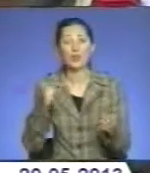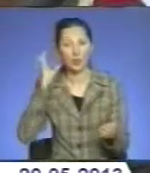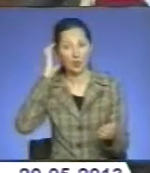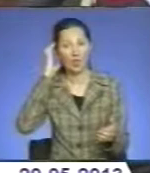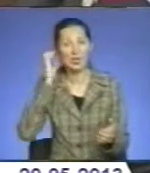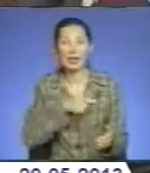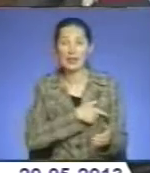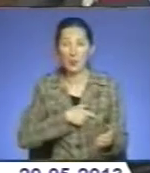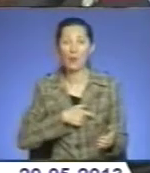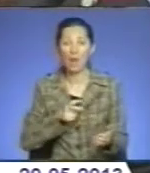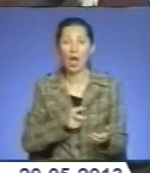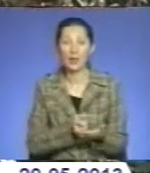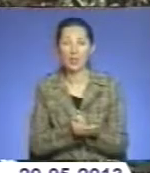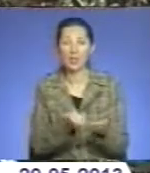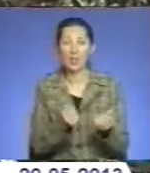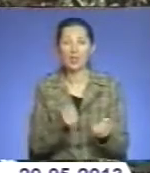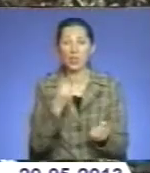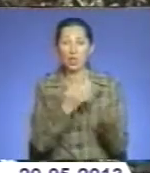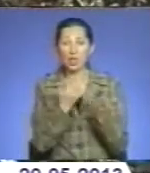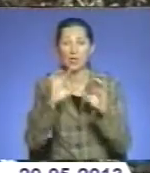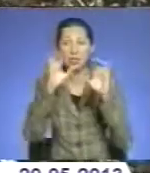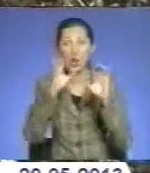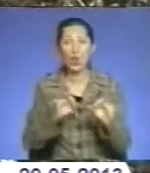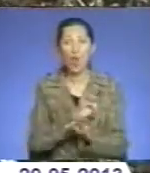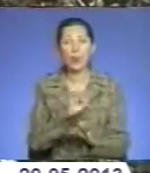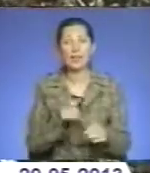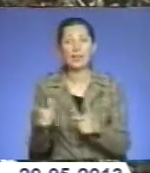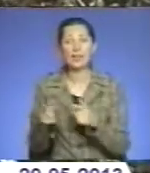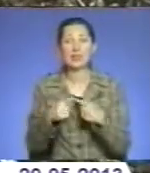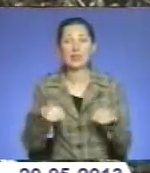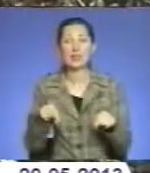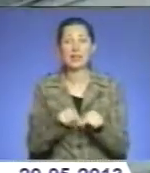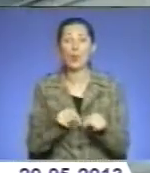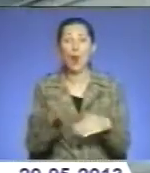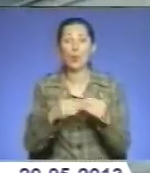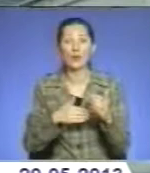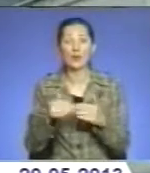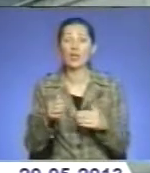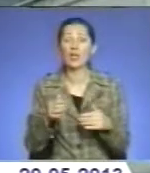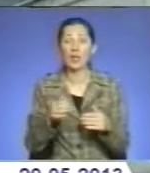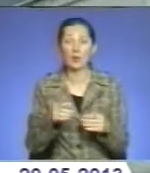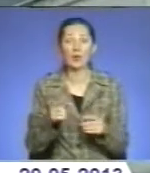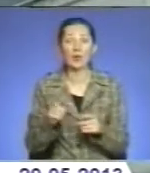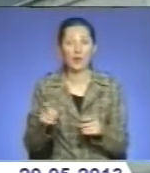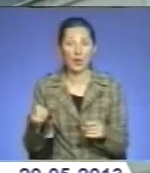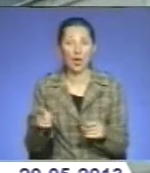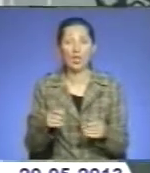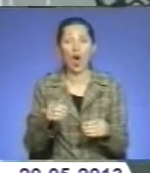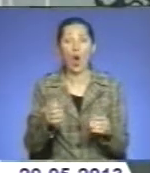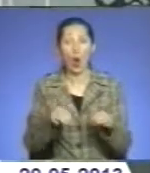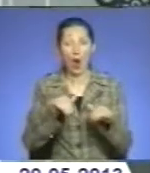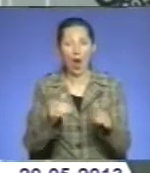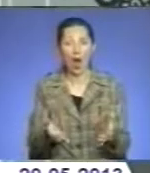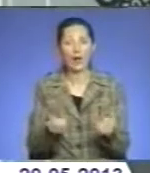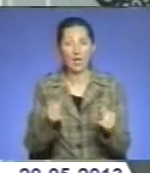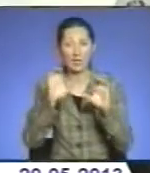і прийняли у першому читанні законопроект про систему професійних кваліфікацій. Ухвалення закону дозволить реформувати